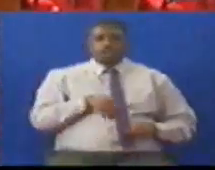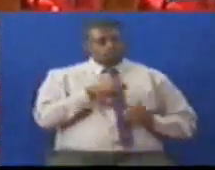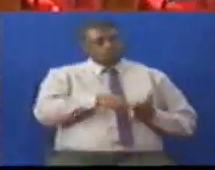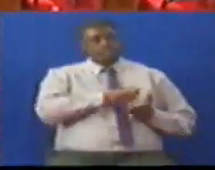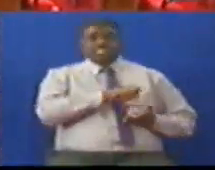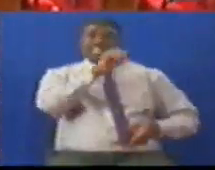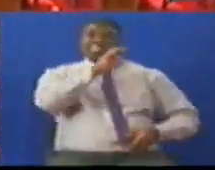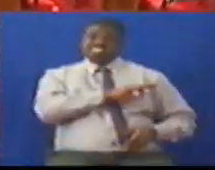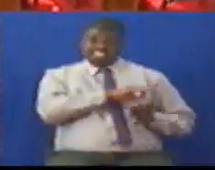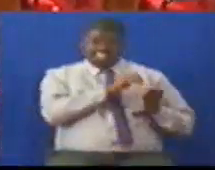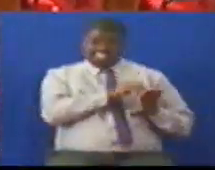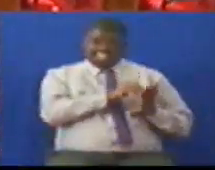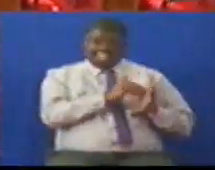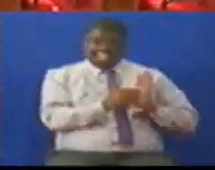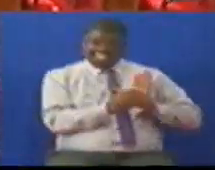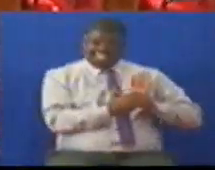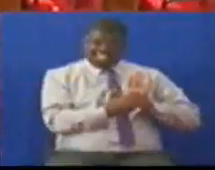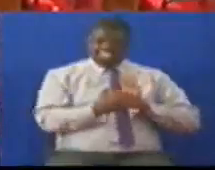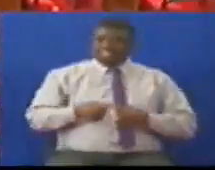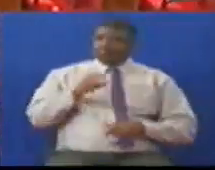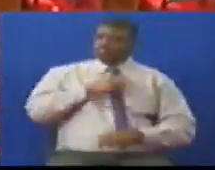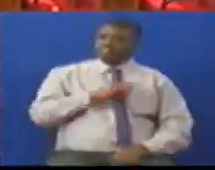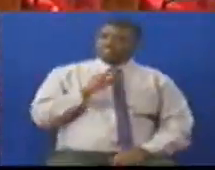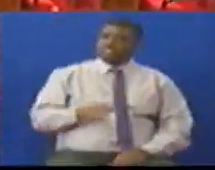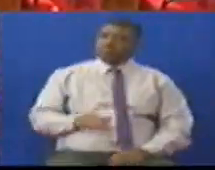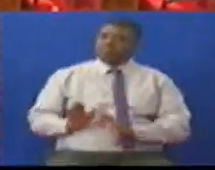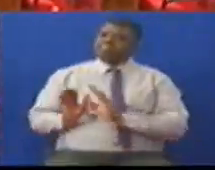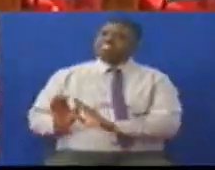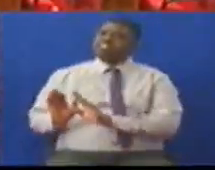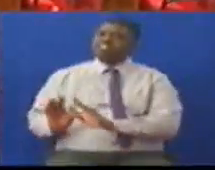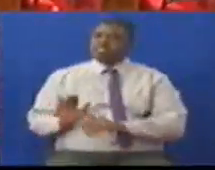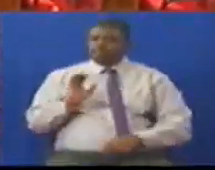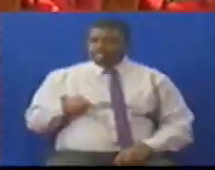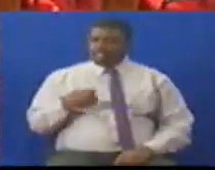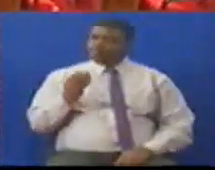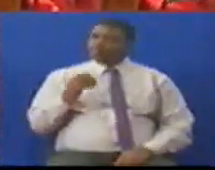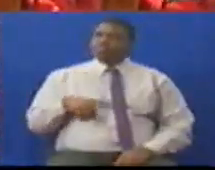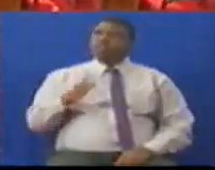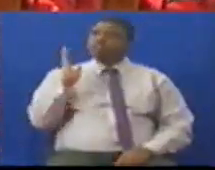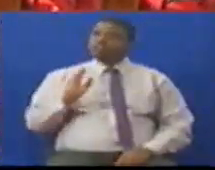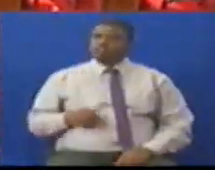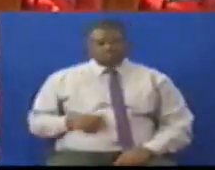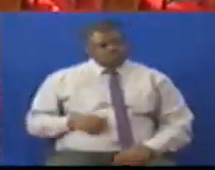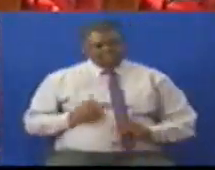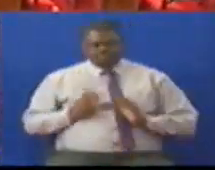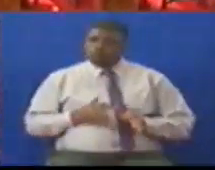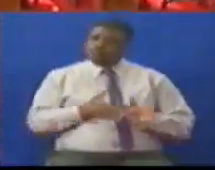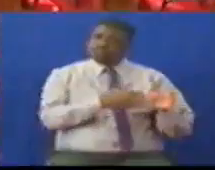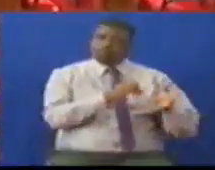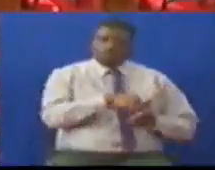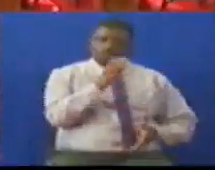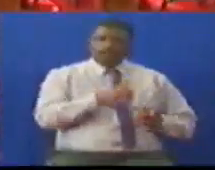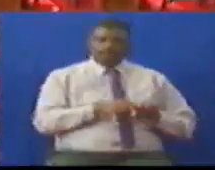mujibu ya kanuni ya kudumu E8. Mishahara yao imedumaa kwa miaka 4 na zaidi mfululizo ilhali gharama za maisha